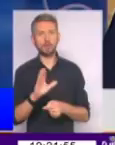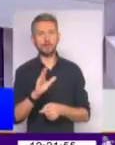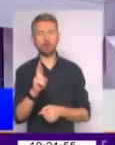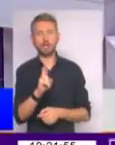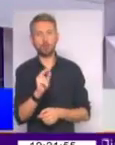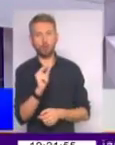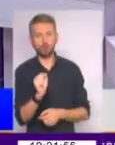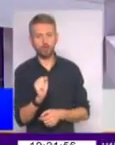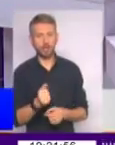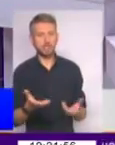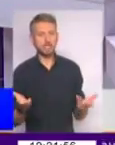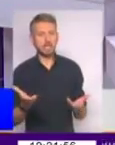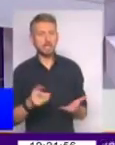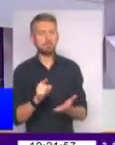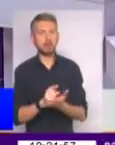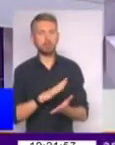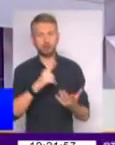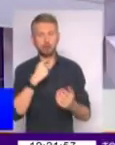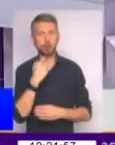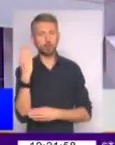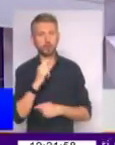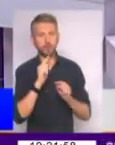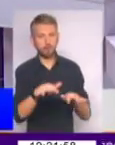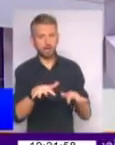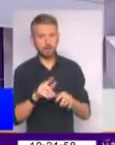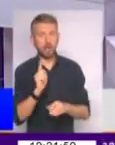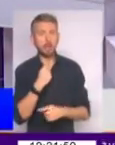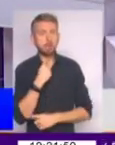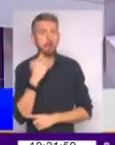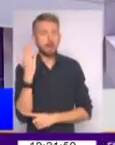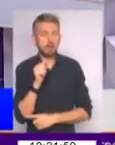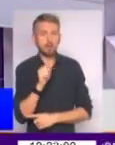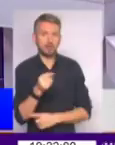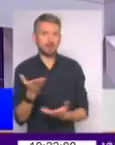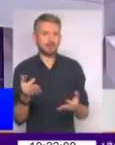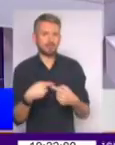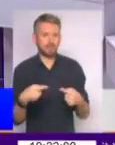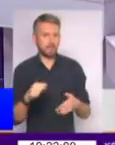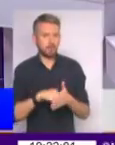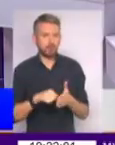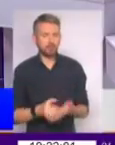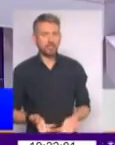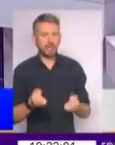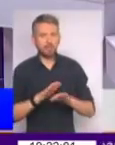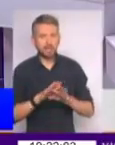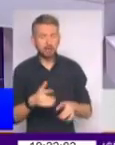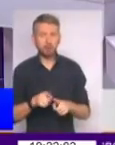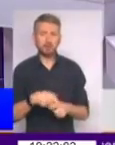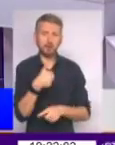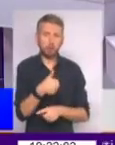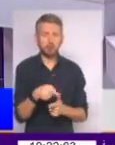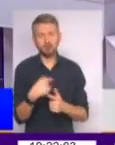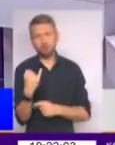які мали бути проголосовані у парламенті, але парламент їх з певних причин не підтримав. Добре це чи